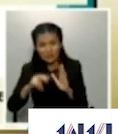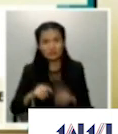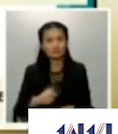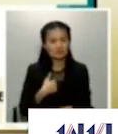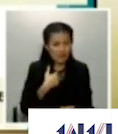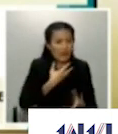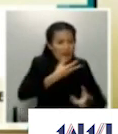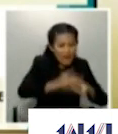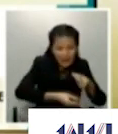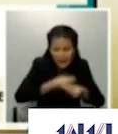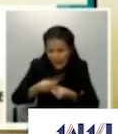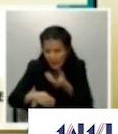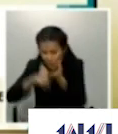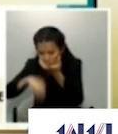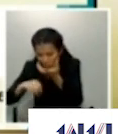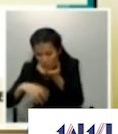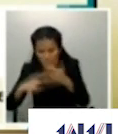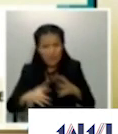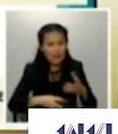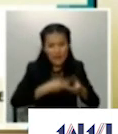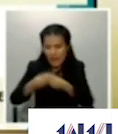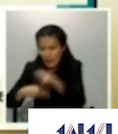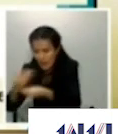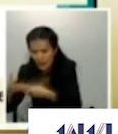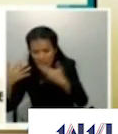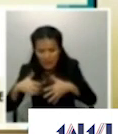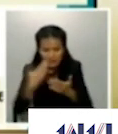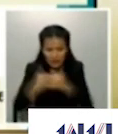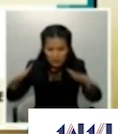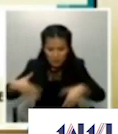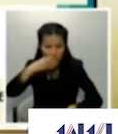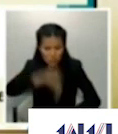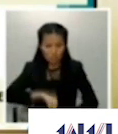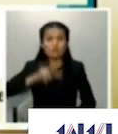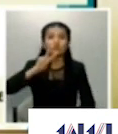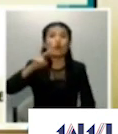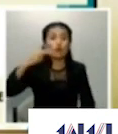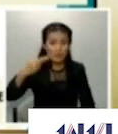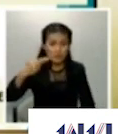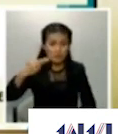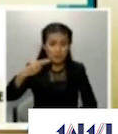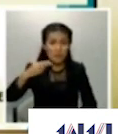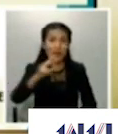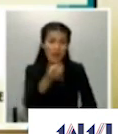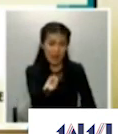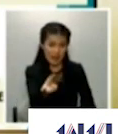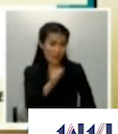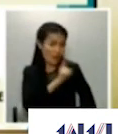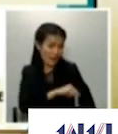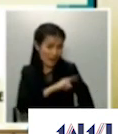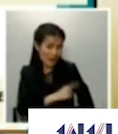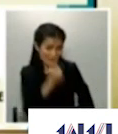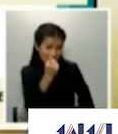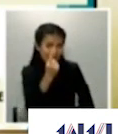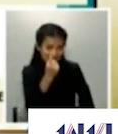รูปเสร็จเรียบร้อยสามารถทำได้ข้าวถึง 20,000 นี่เรียกว่าข้าวขาวธรรมดาท่านประธานที่เคารพครับ